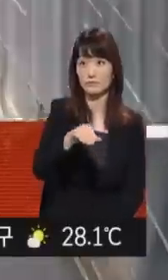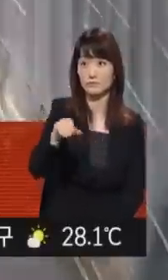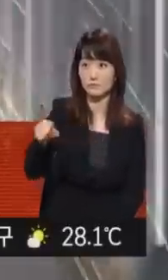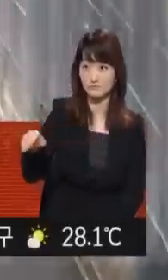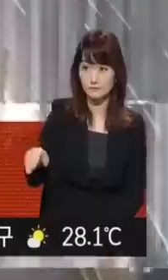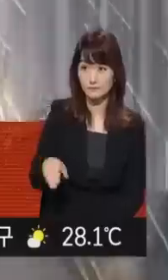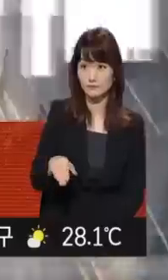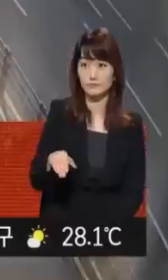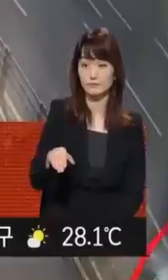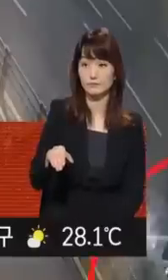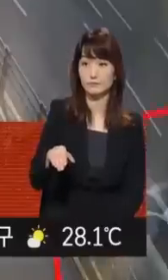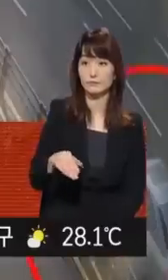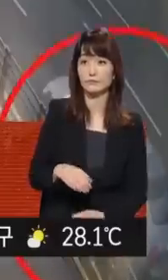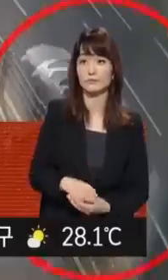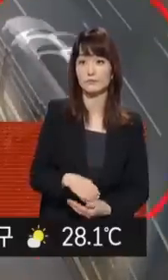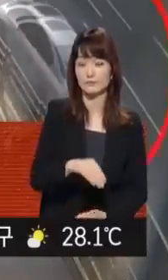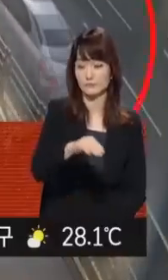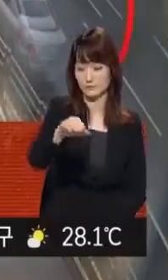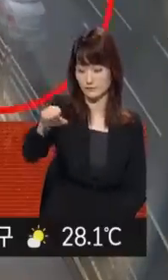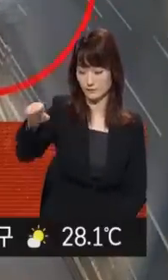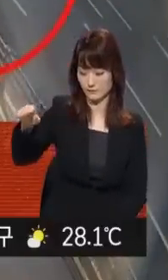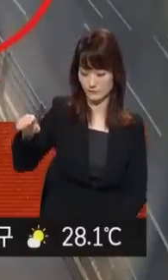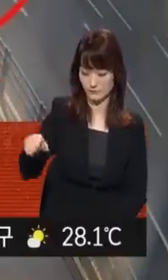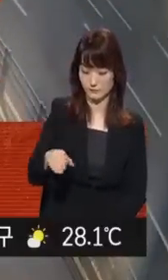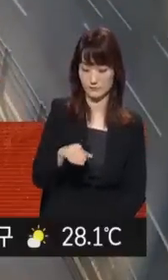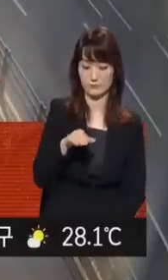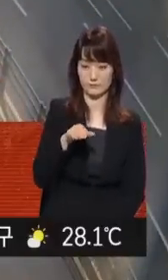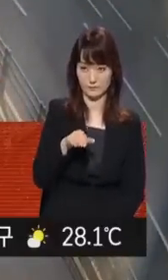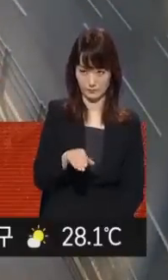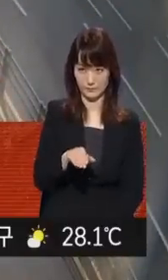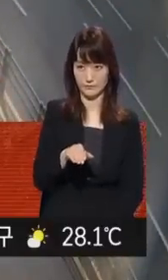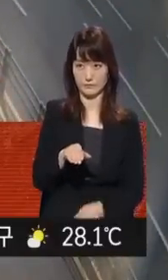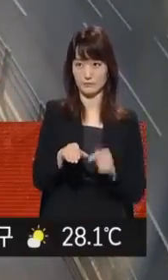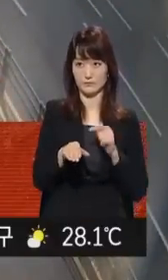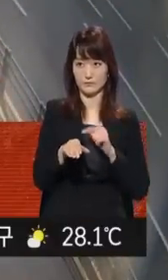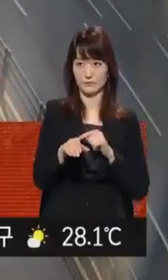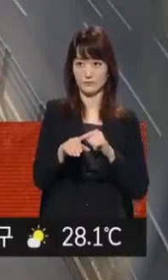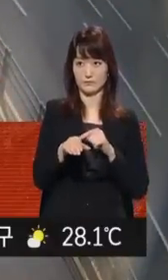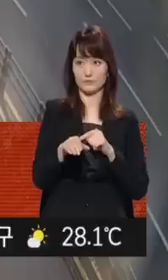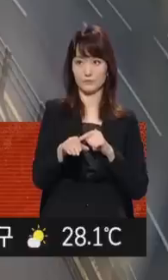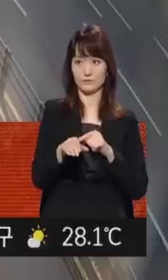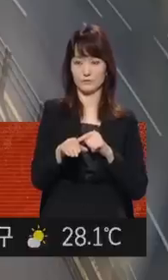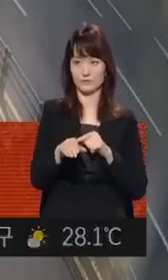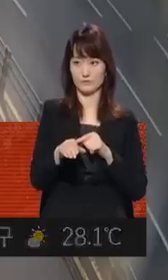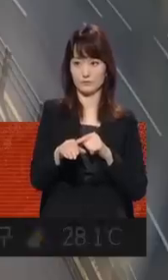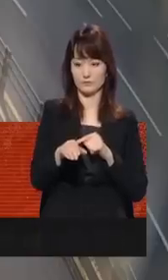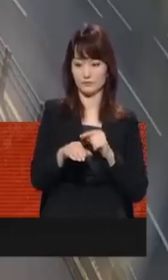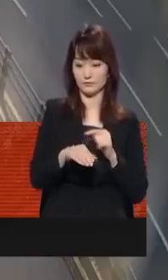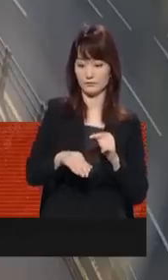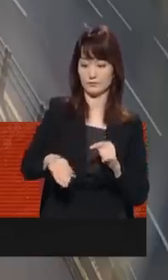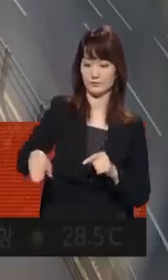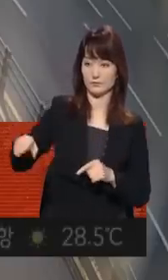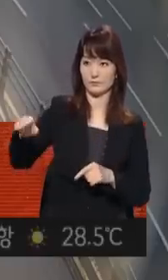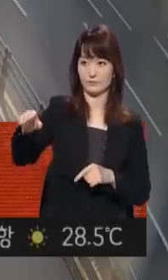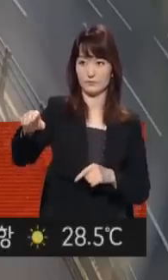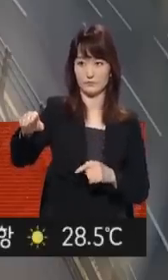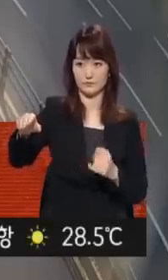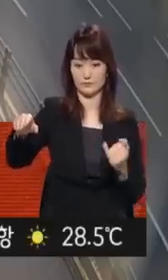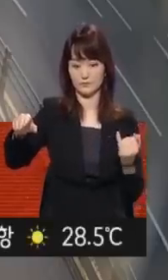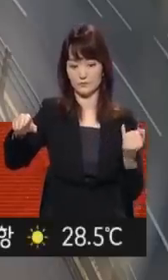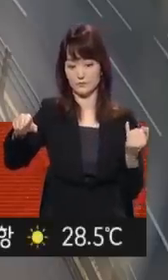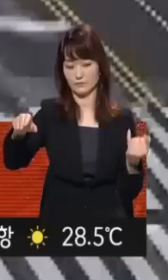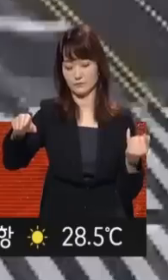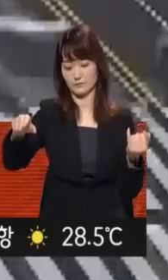지금 보이고요 그 자 지금 들어오면 차가 들어옵니다 여기서 바로 섭니다 서서 지켜보는 모습인데